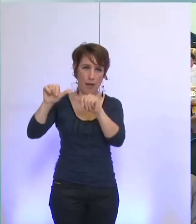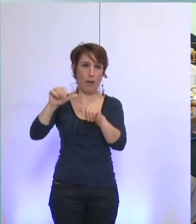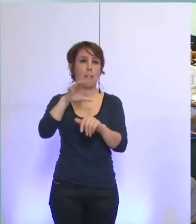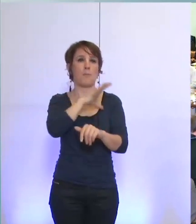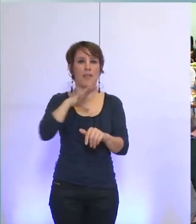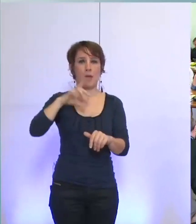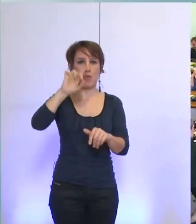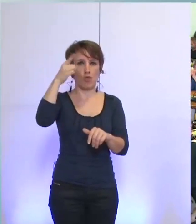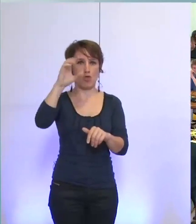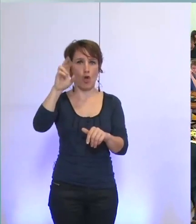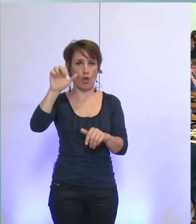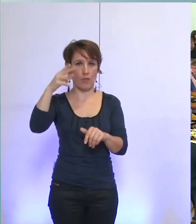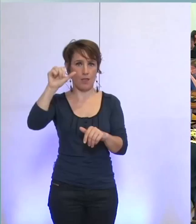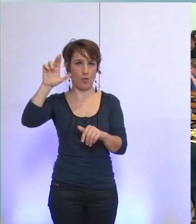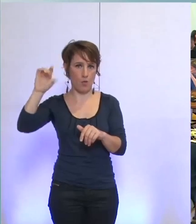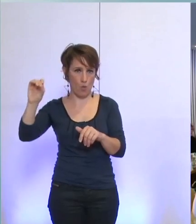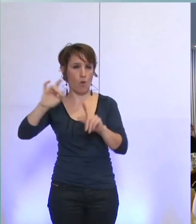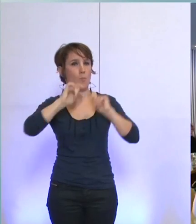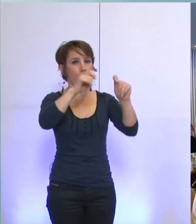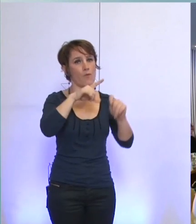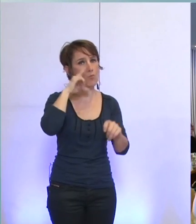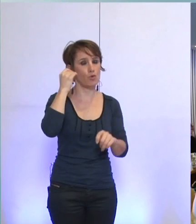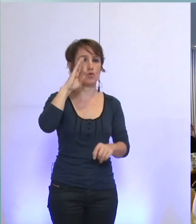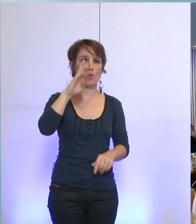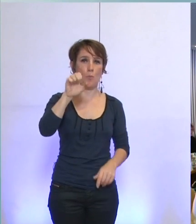à Monsieur Breuil pour la soirée. Voilà, je vous remercie.